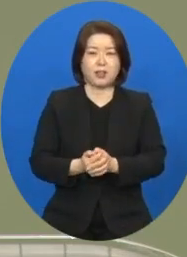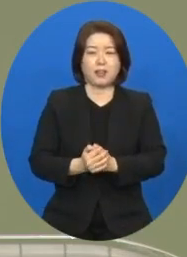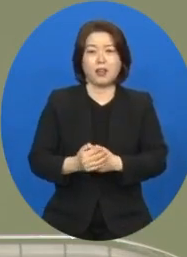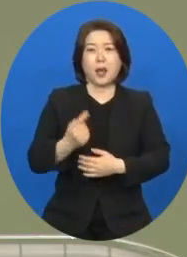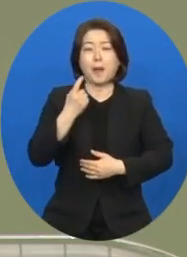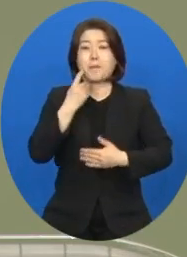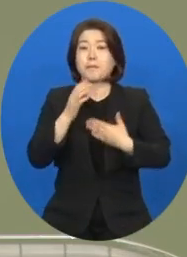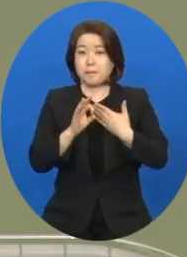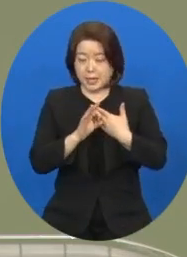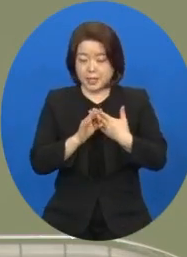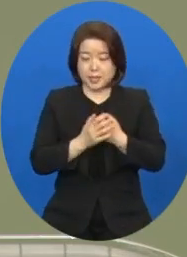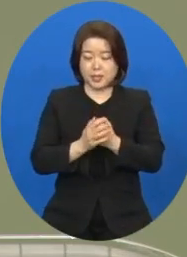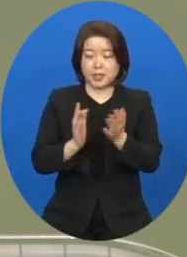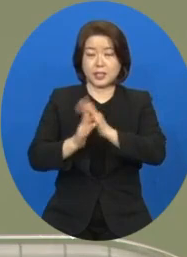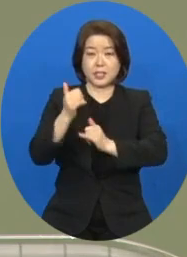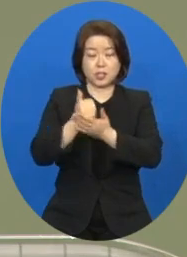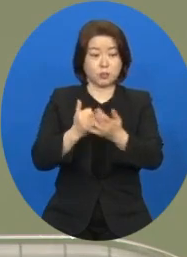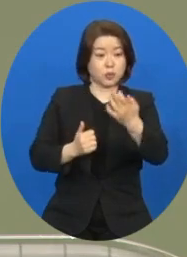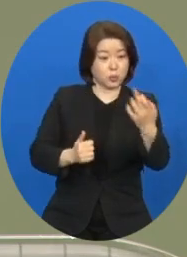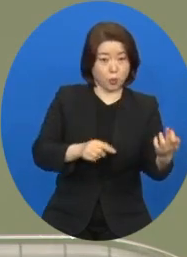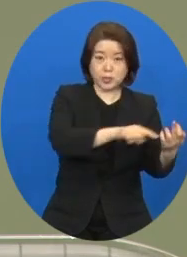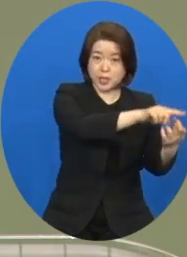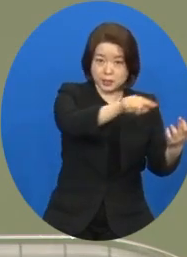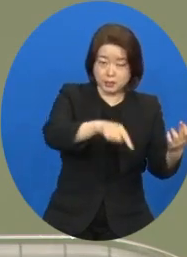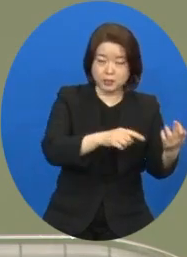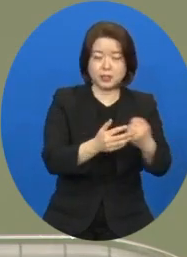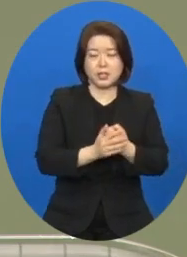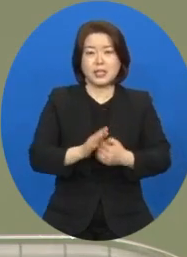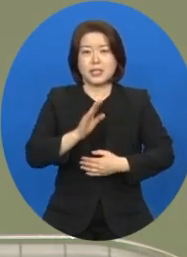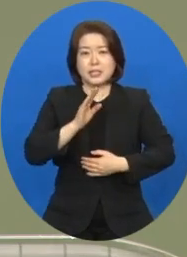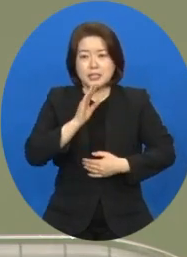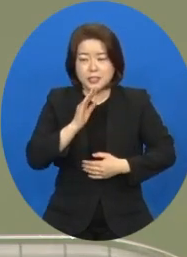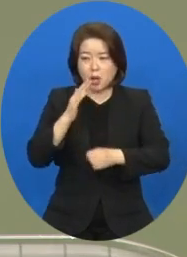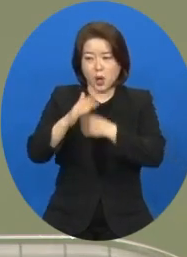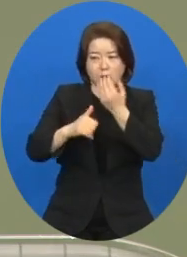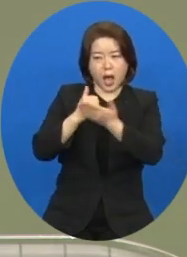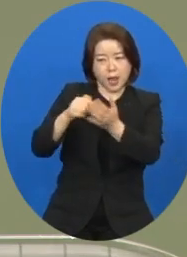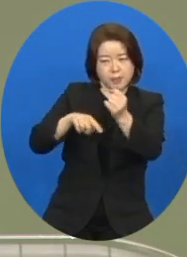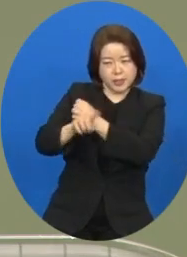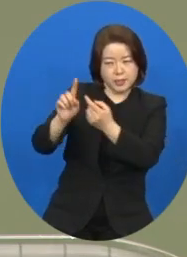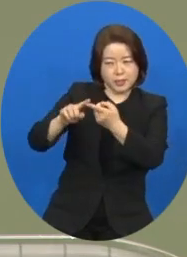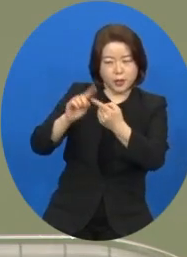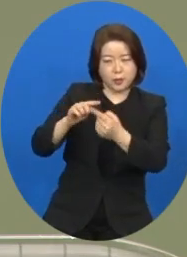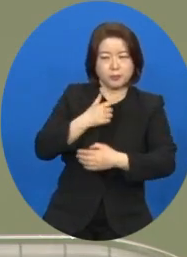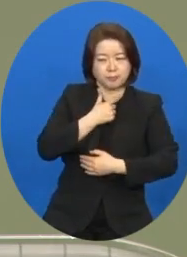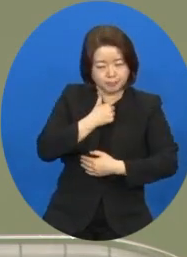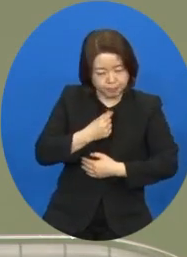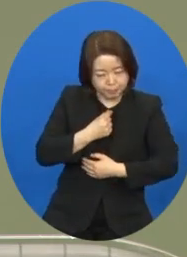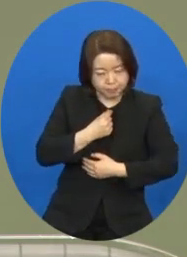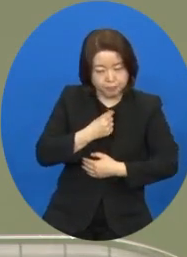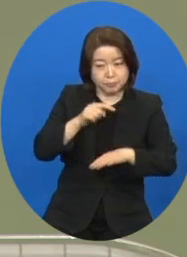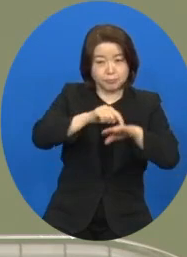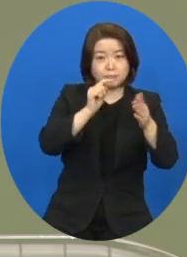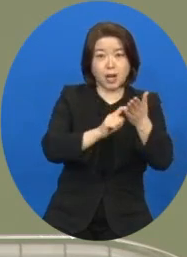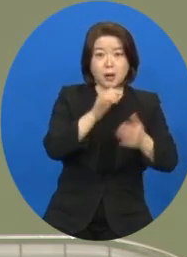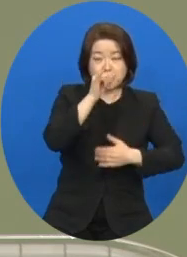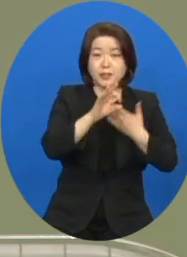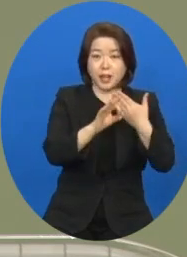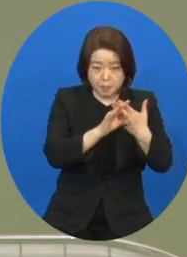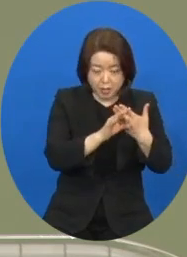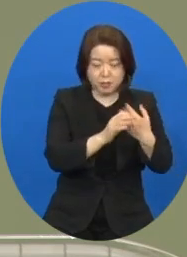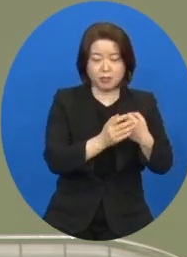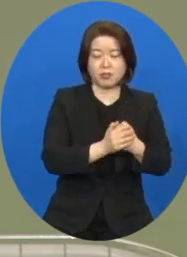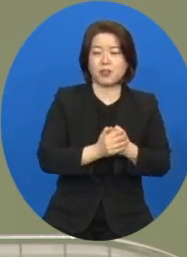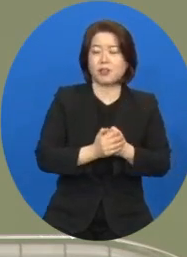예수님의 동생들이 진정으로 하나님의 뜻대로 하려는 마음이 있었다면 그들은 분명히